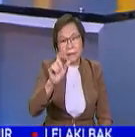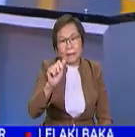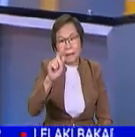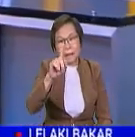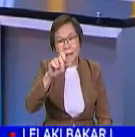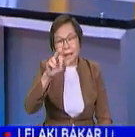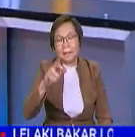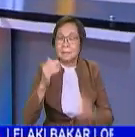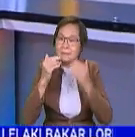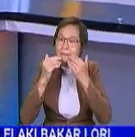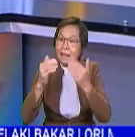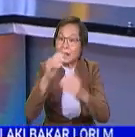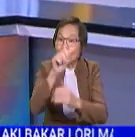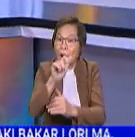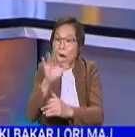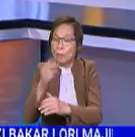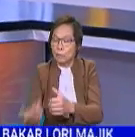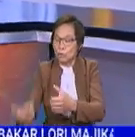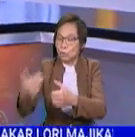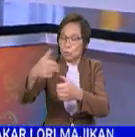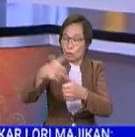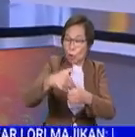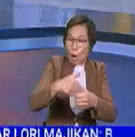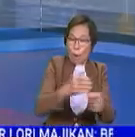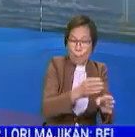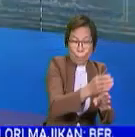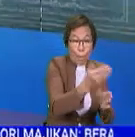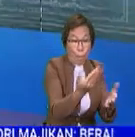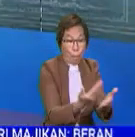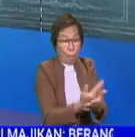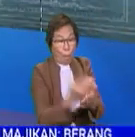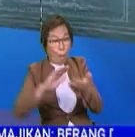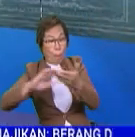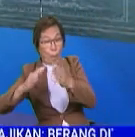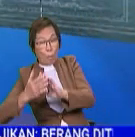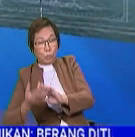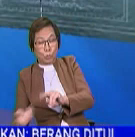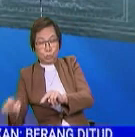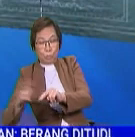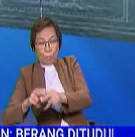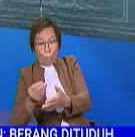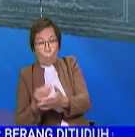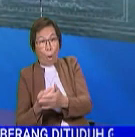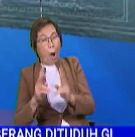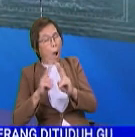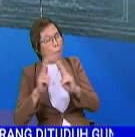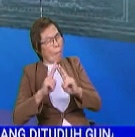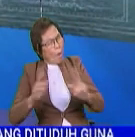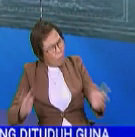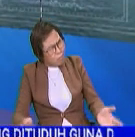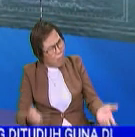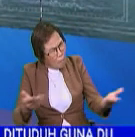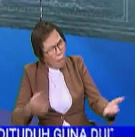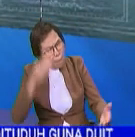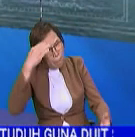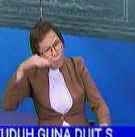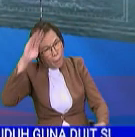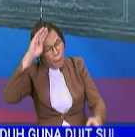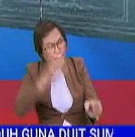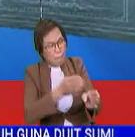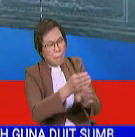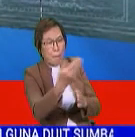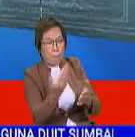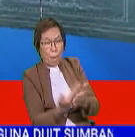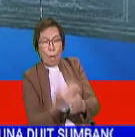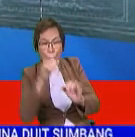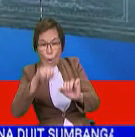by Terima kasih Alif mencuri Bina Bahari oleh masyarakat bagi meningkatkan ekonomi rumah amat digalakkan diperoleh santri bidang baru